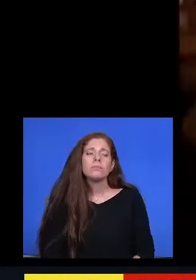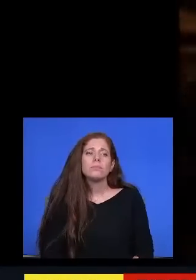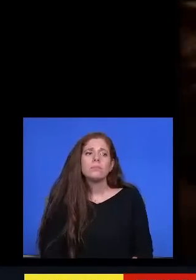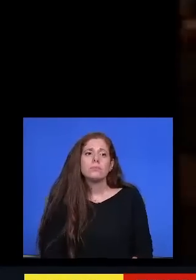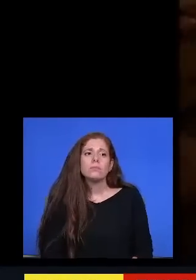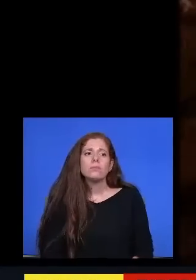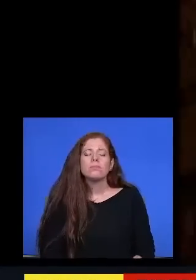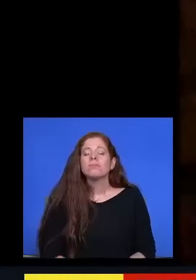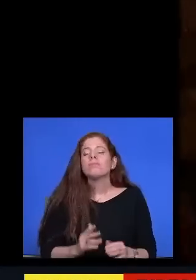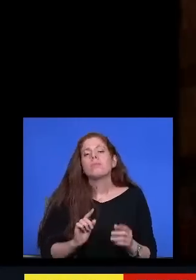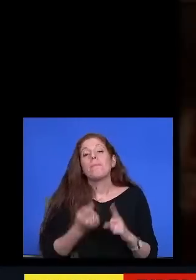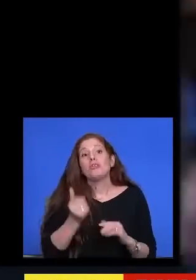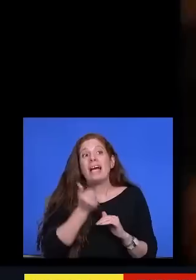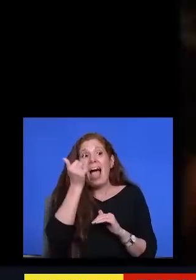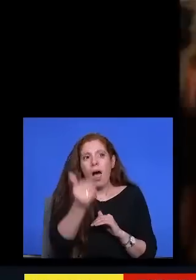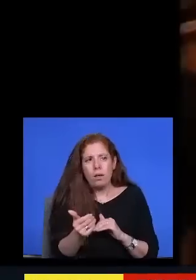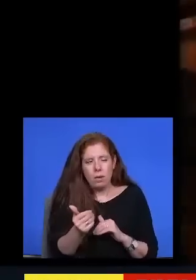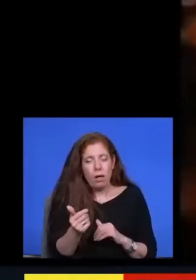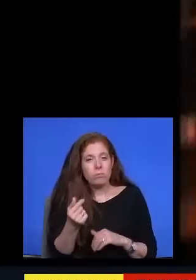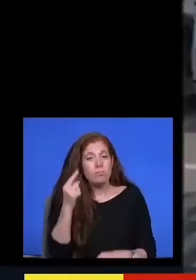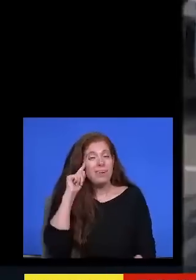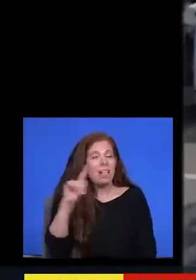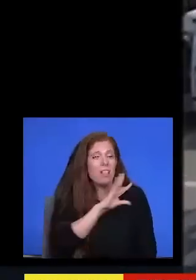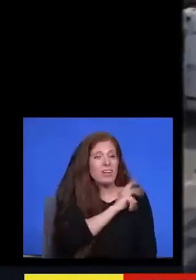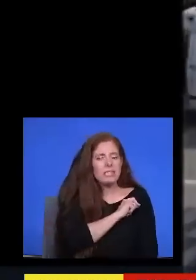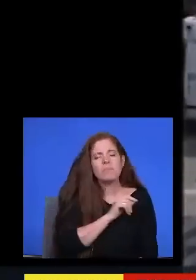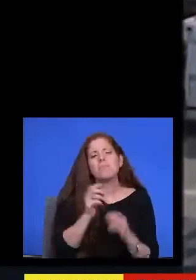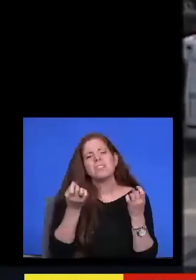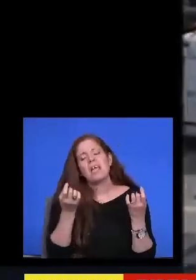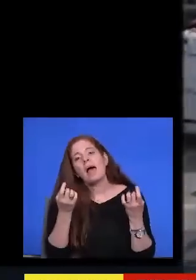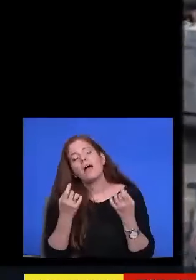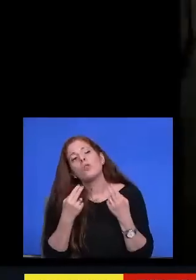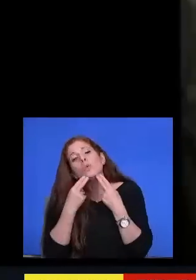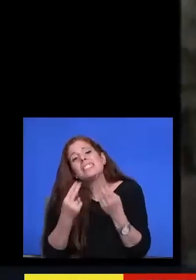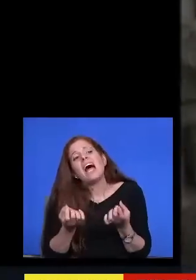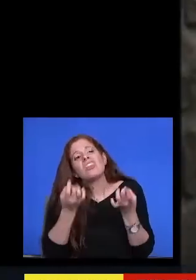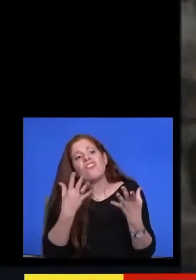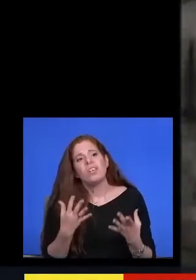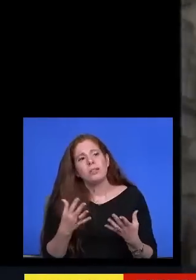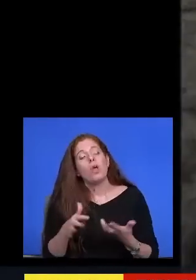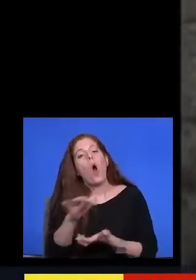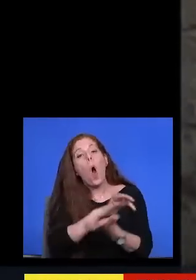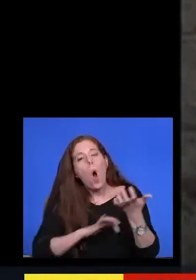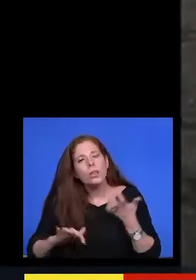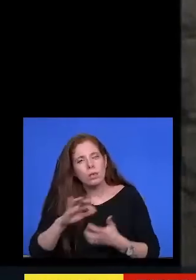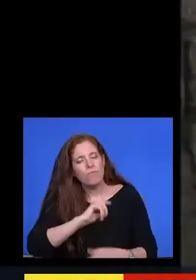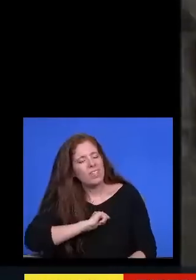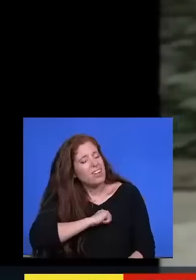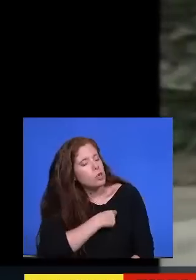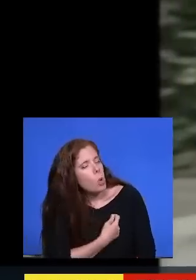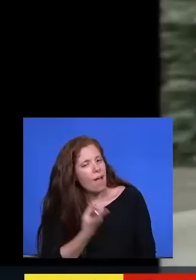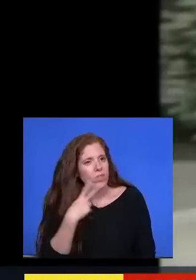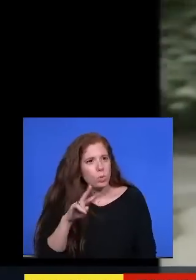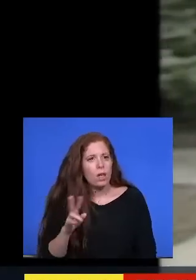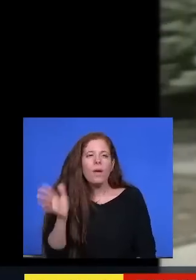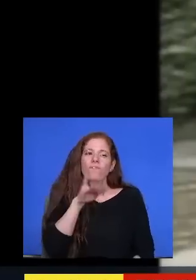מה שקרה אחר כך הוא בעיני הפלסטינים התוצאה הטבעית. עוד אינטיפאדה כואבת הרבה יותר, ועוד